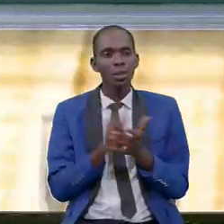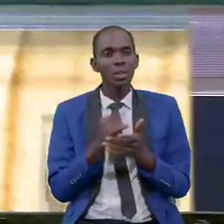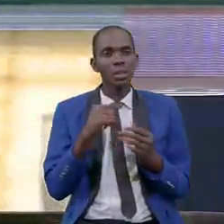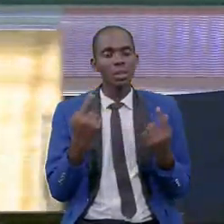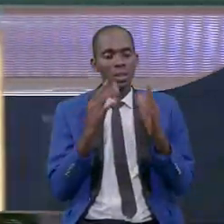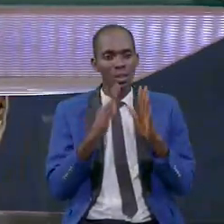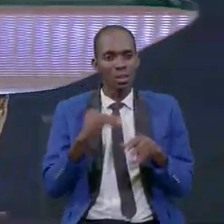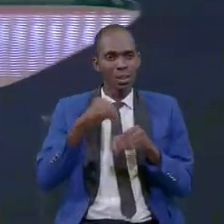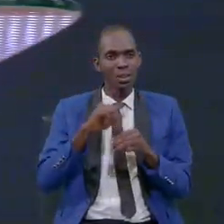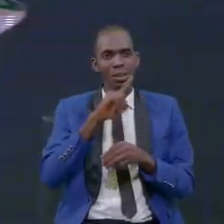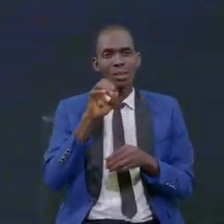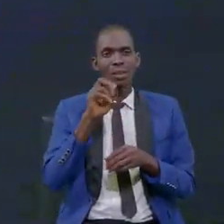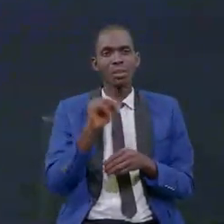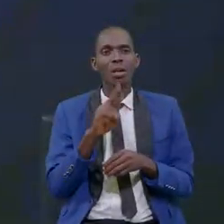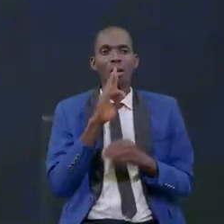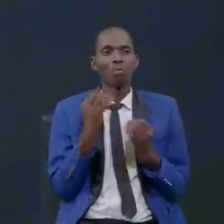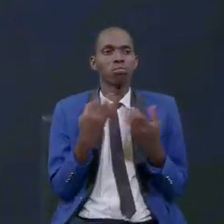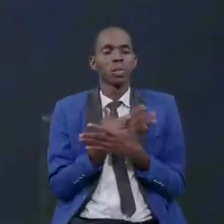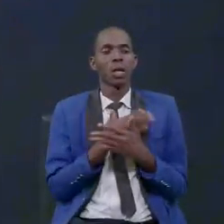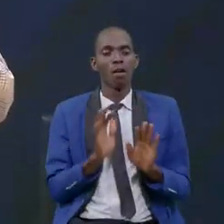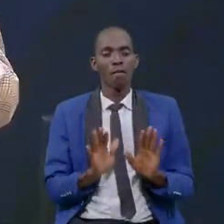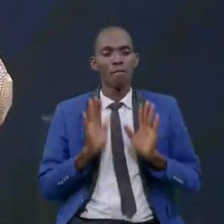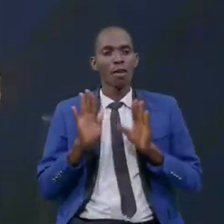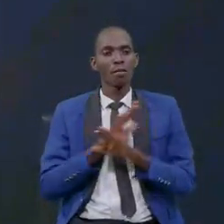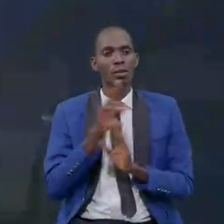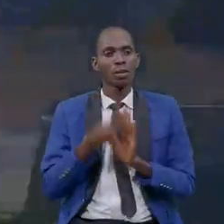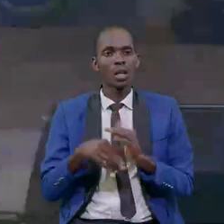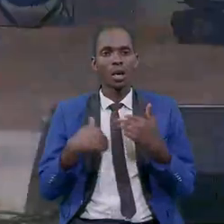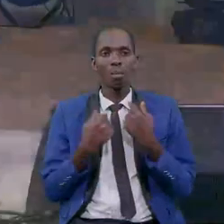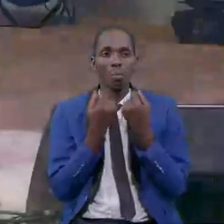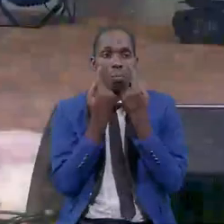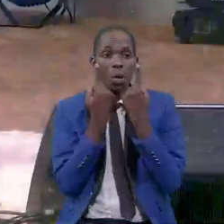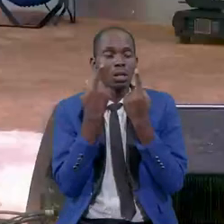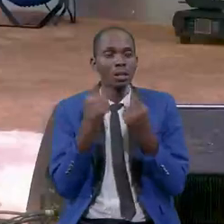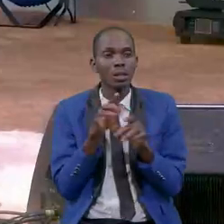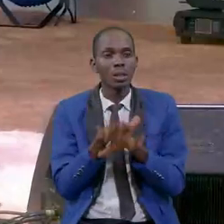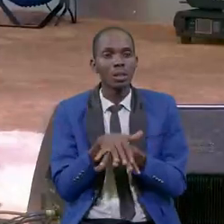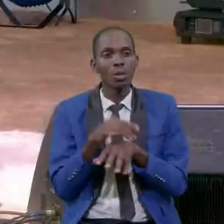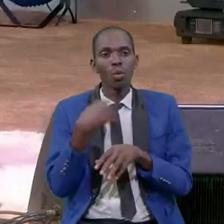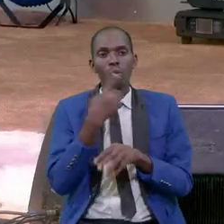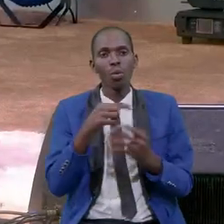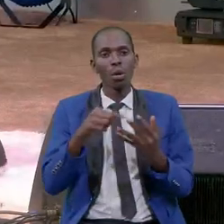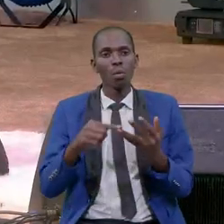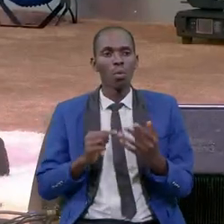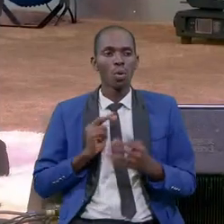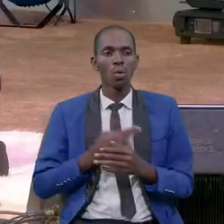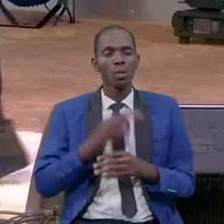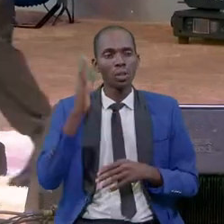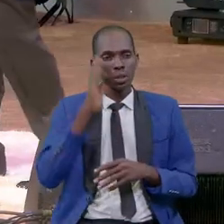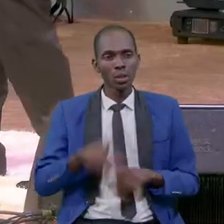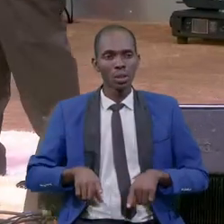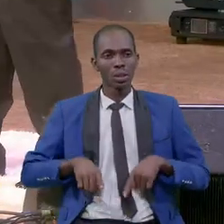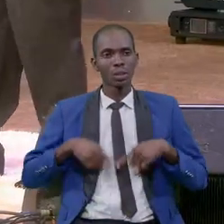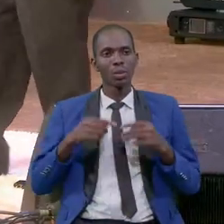Sion. Un tremblement saisit les impies. Qui de nous